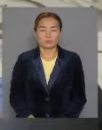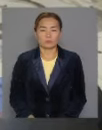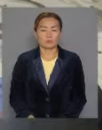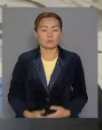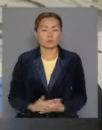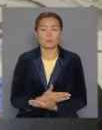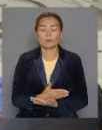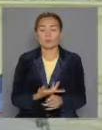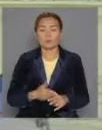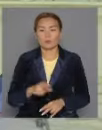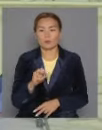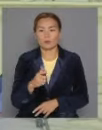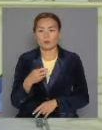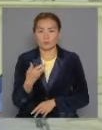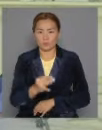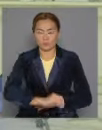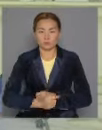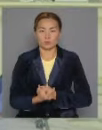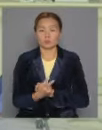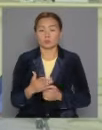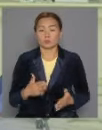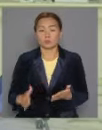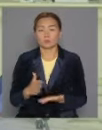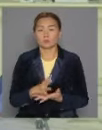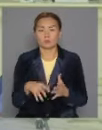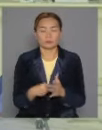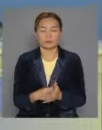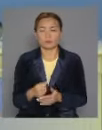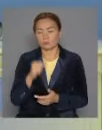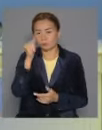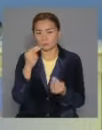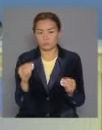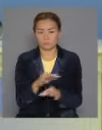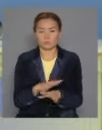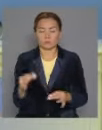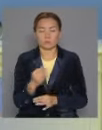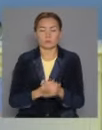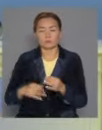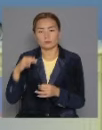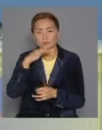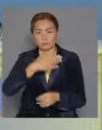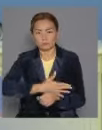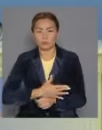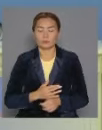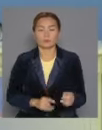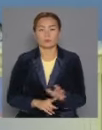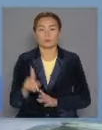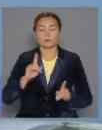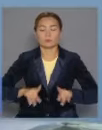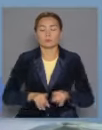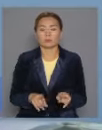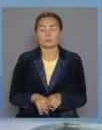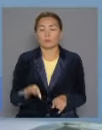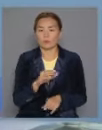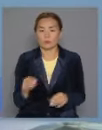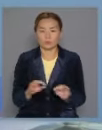Новые данные о Курмагазы Сагарбайулы появляются все чаще. До сих пор год рождения великого кюйши обсуждался многими, но на очередном собрании эта дата была